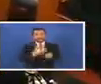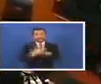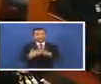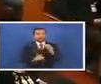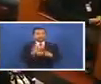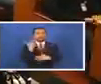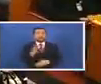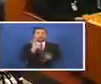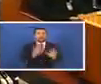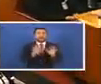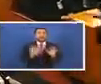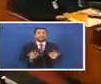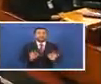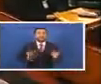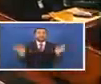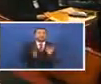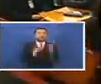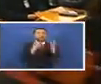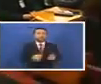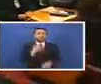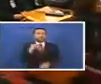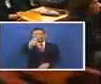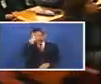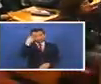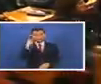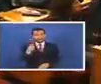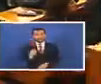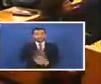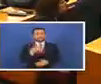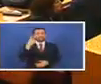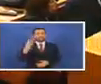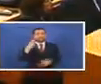tecelli eder ama mutlaka tecelli eder. Belki